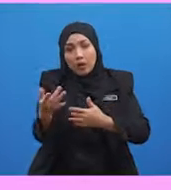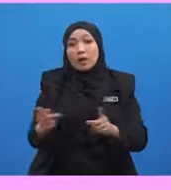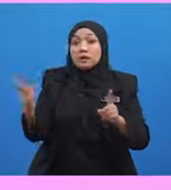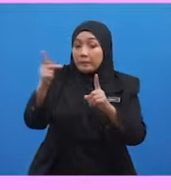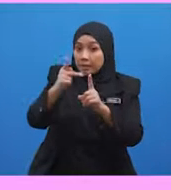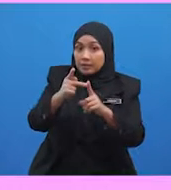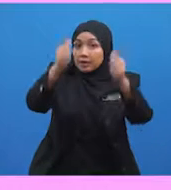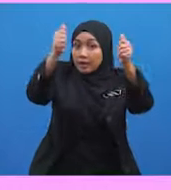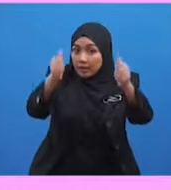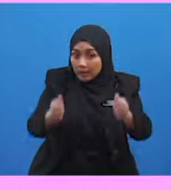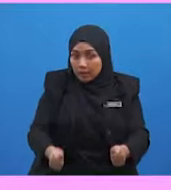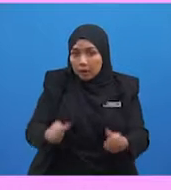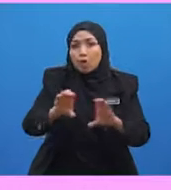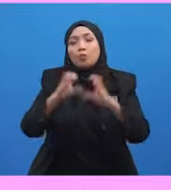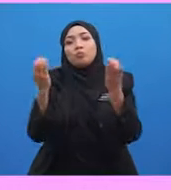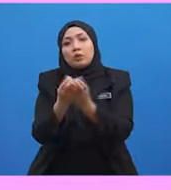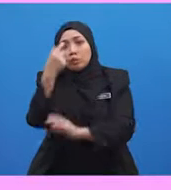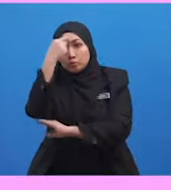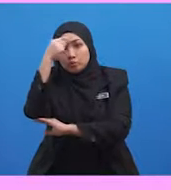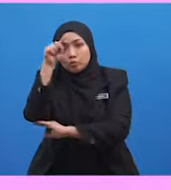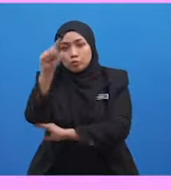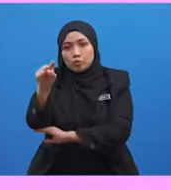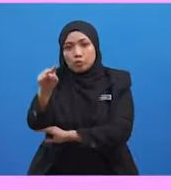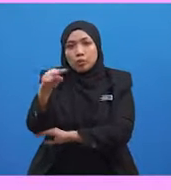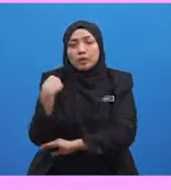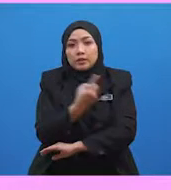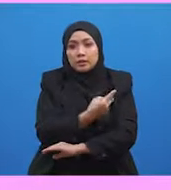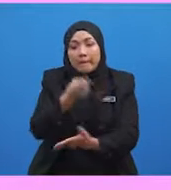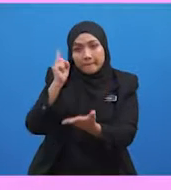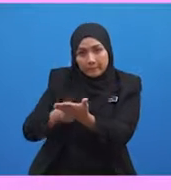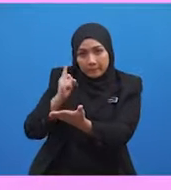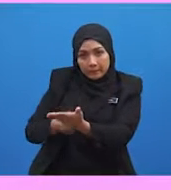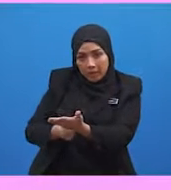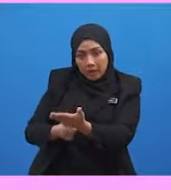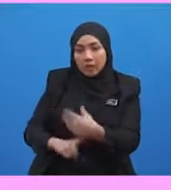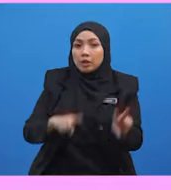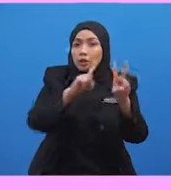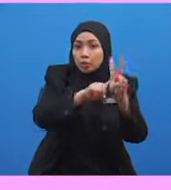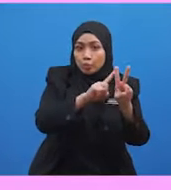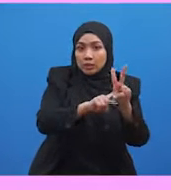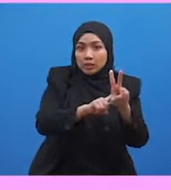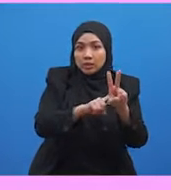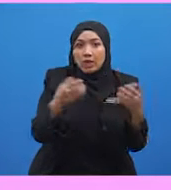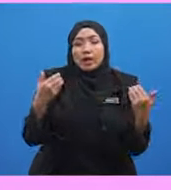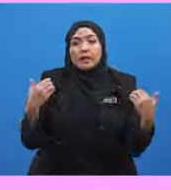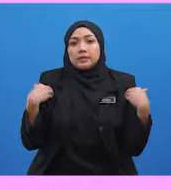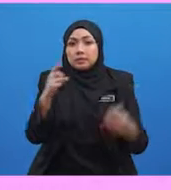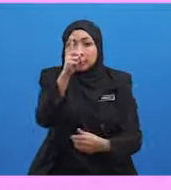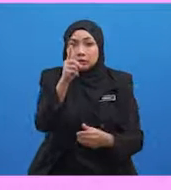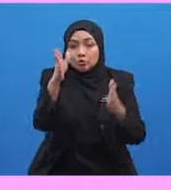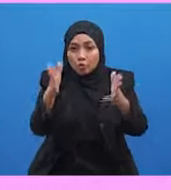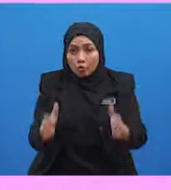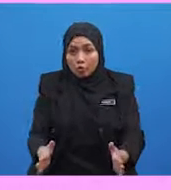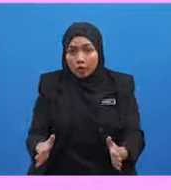kepada ahli kumpulan untuk dibincangkan. Yang kedua, terdapat seorang